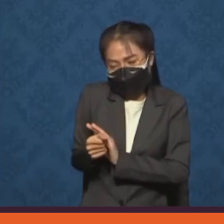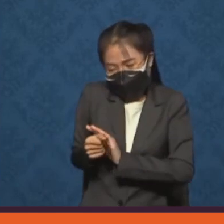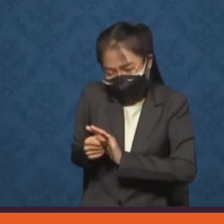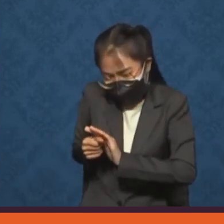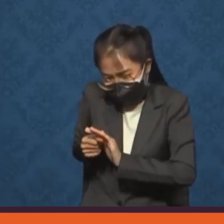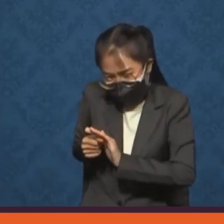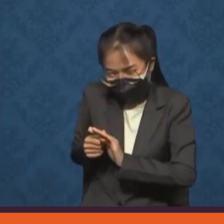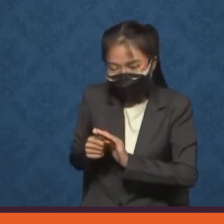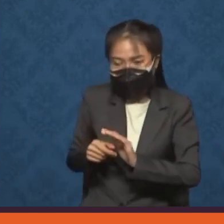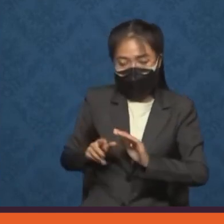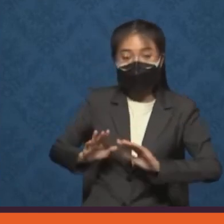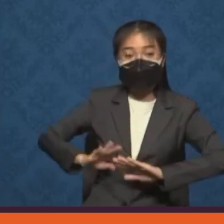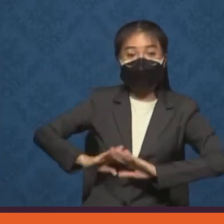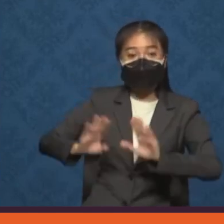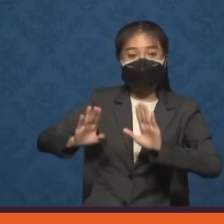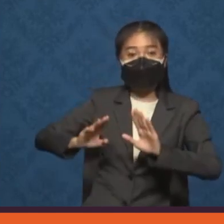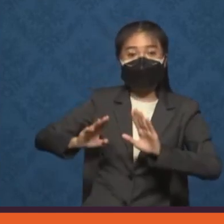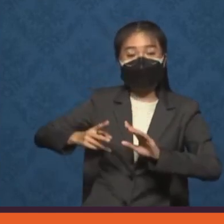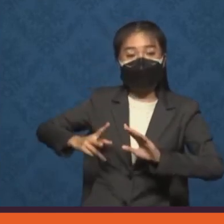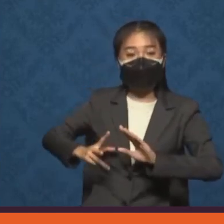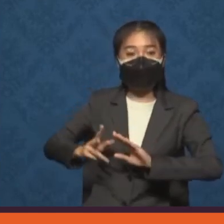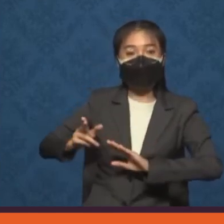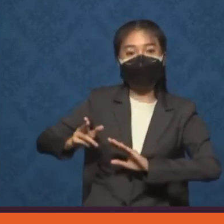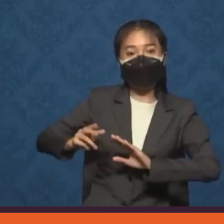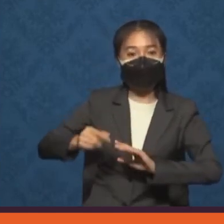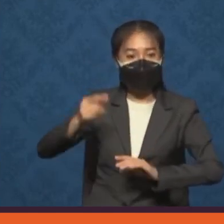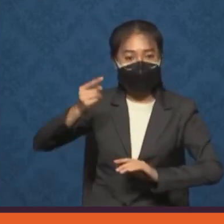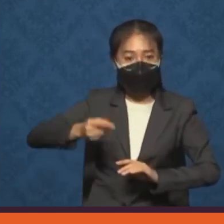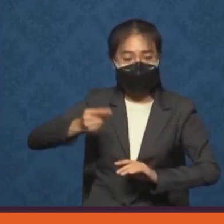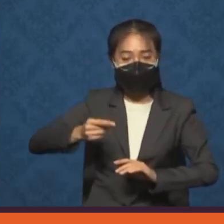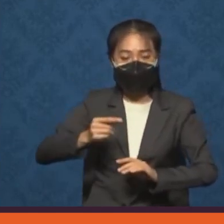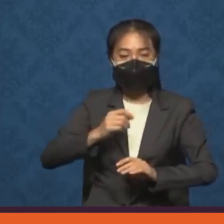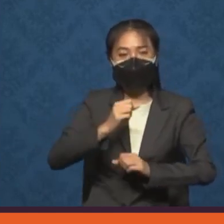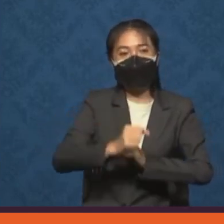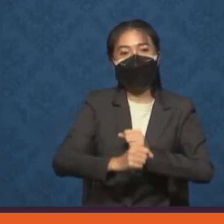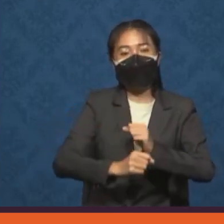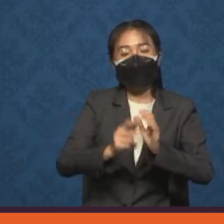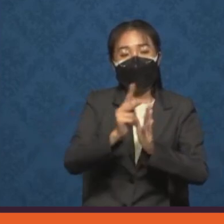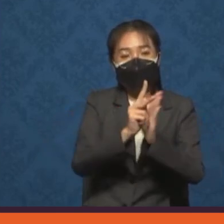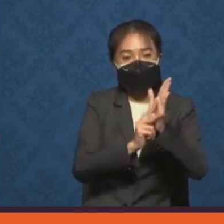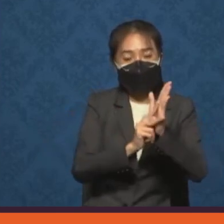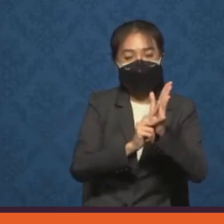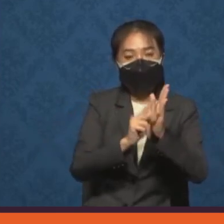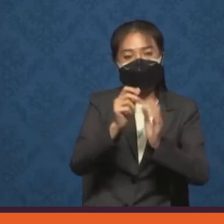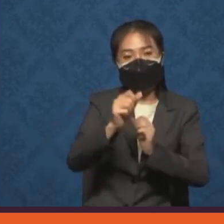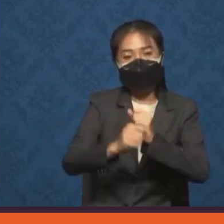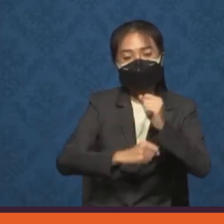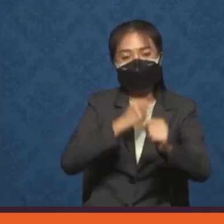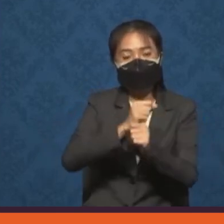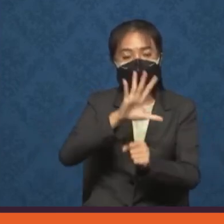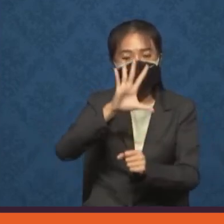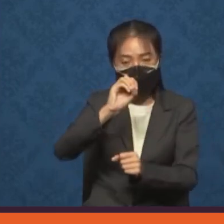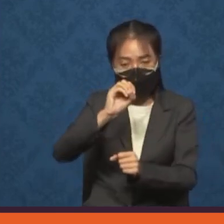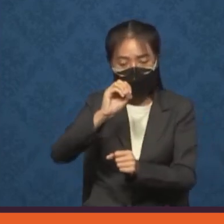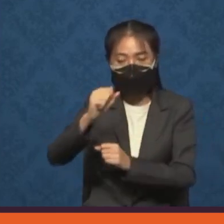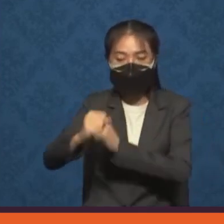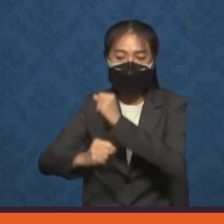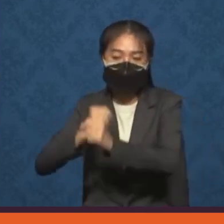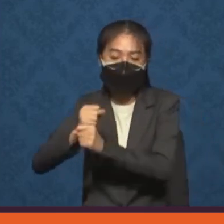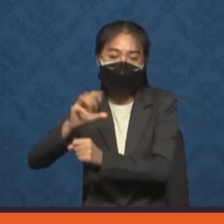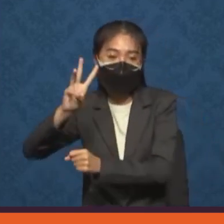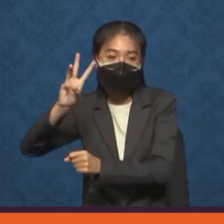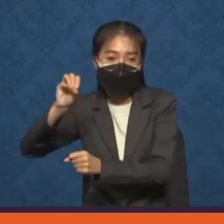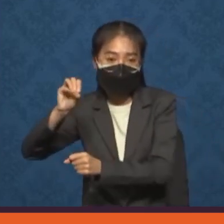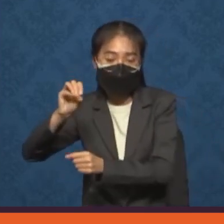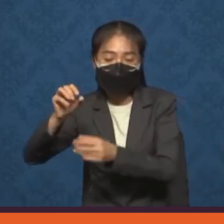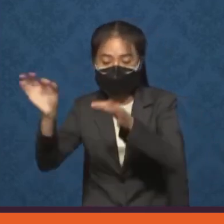ราตัดตรงนี้ออกไปจริงๆรัฐธรรมนูญ50และรัฐธรรมนูญ60เขียนเอาไว้ว่าให้ศาลและองค์กรอิสระเนี่ยมีโ